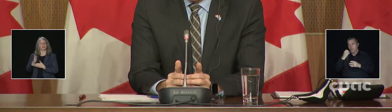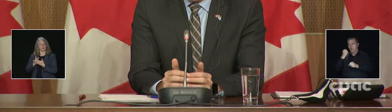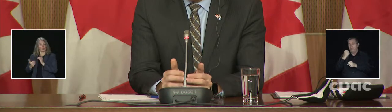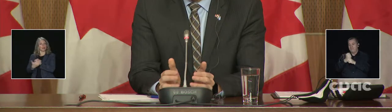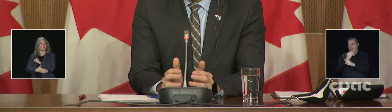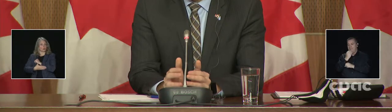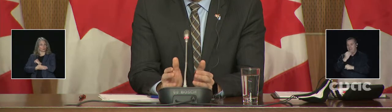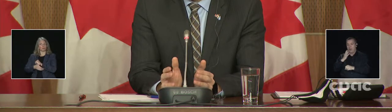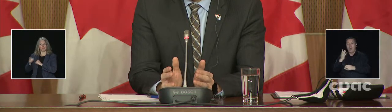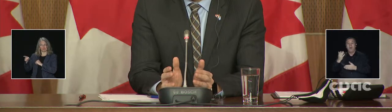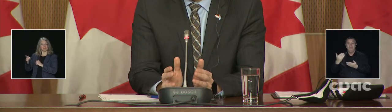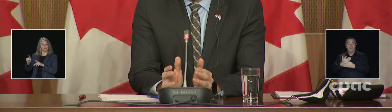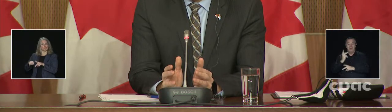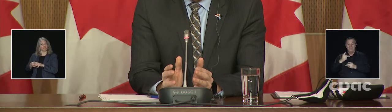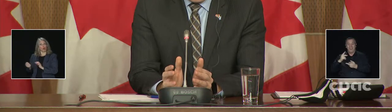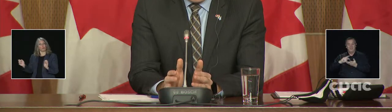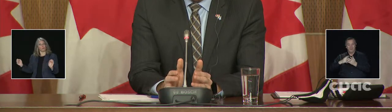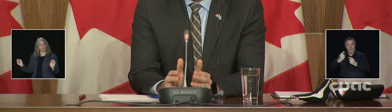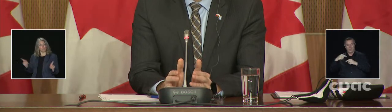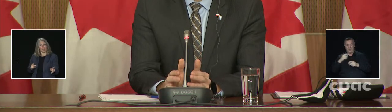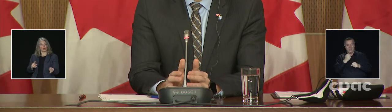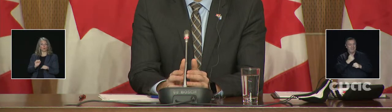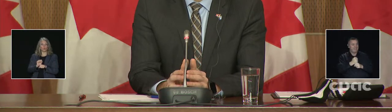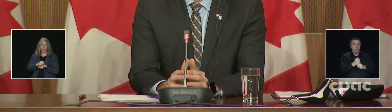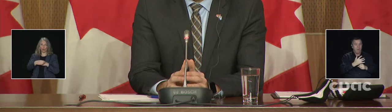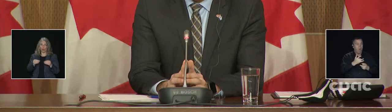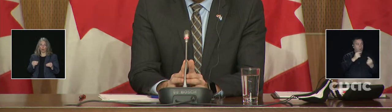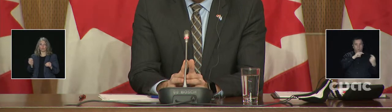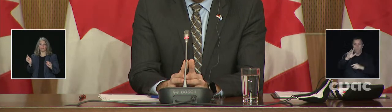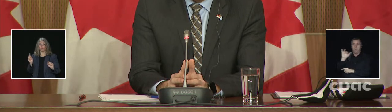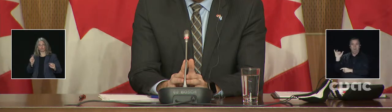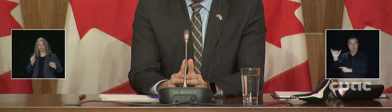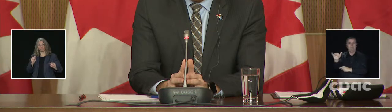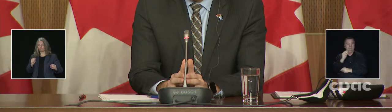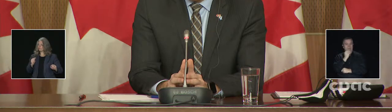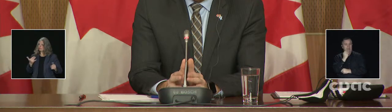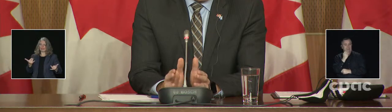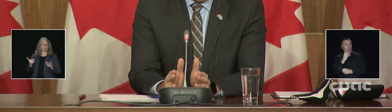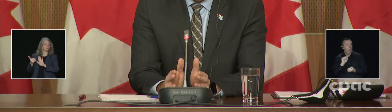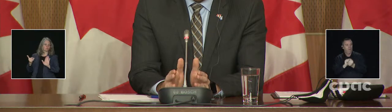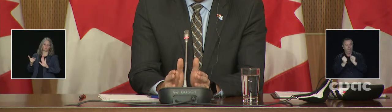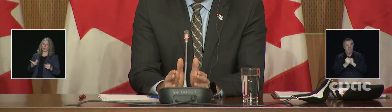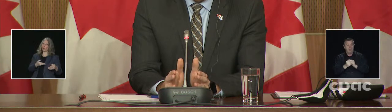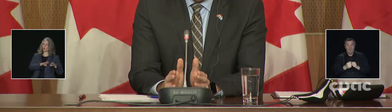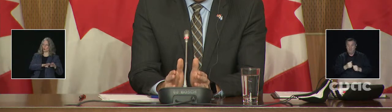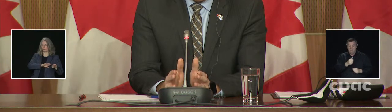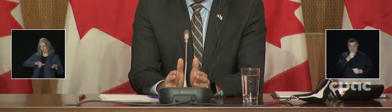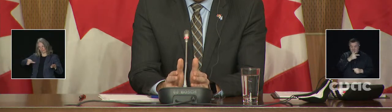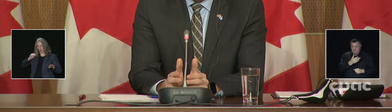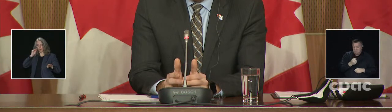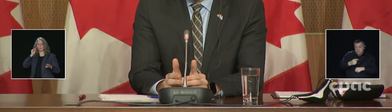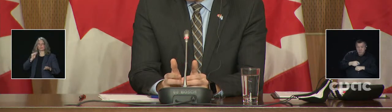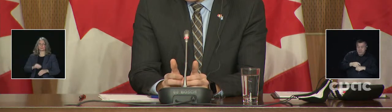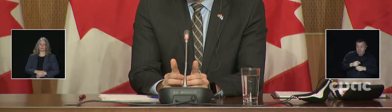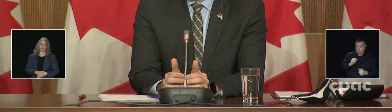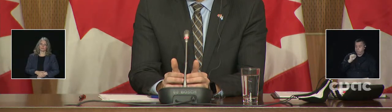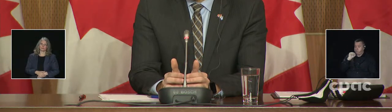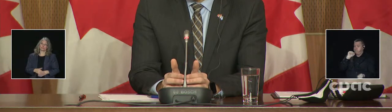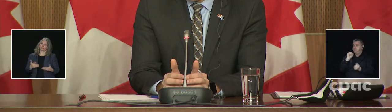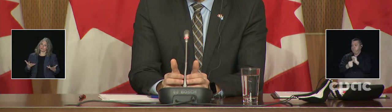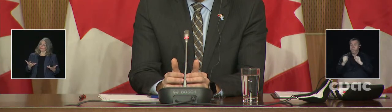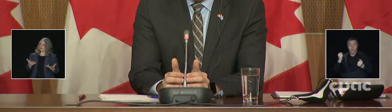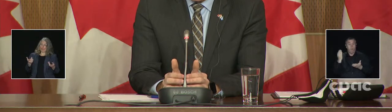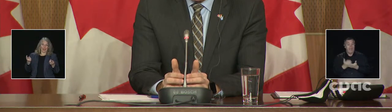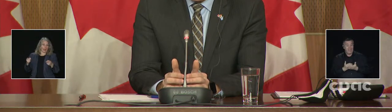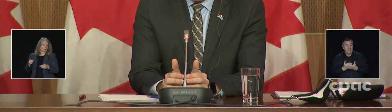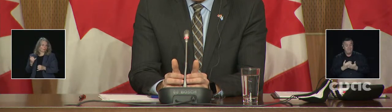bureau. En gros, ce que j'essaie de dire, c'est que internationalement, c'est critique. En peu de temps, ça peut évoluer. Et ce que j'essaie de dire aussi